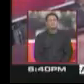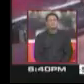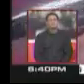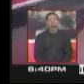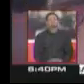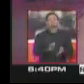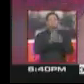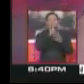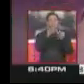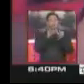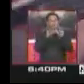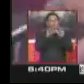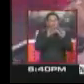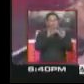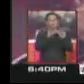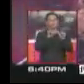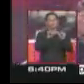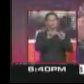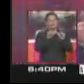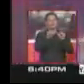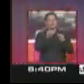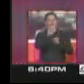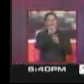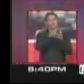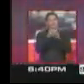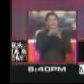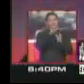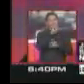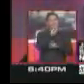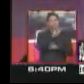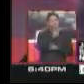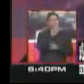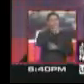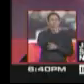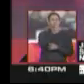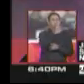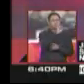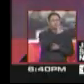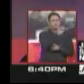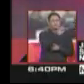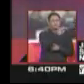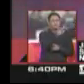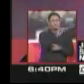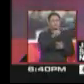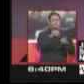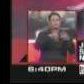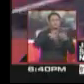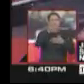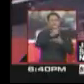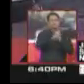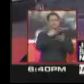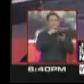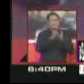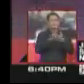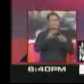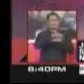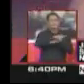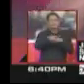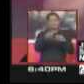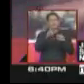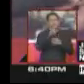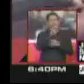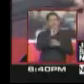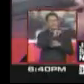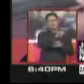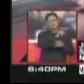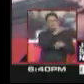Patuloy din ang pamamayagpag ni American Idol runner-up Jessica Sanchez. Sa linggo, kakanta si Jessica sa National Memorial Day Concert sa